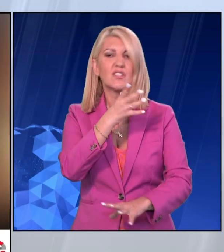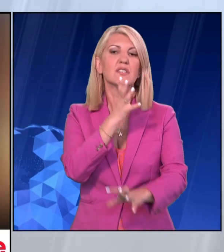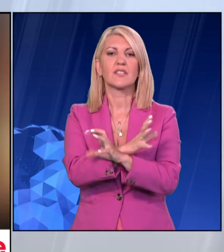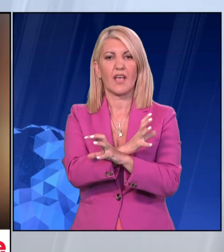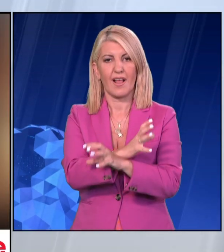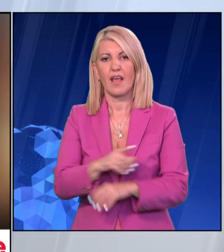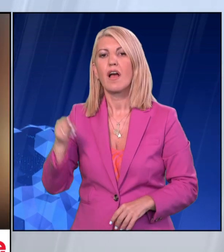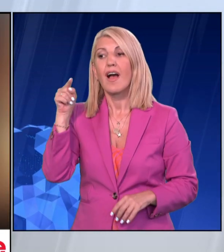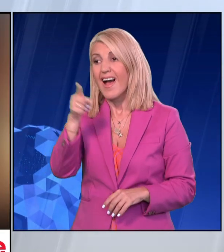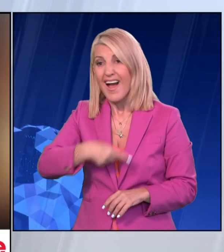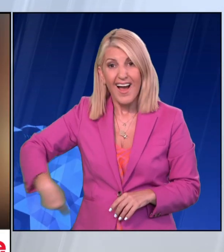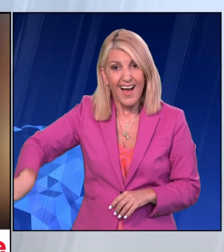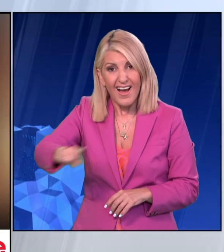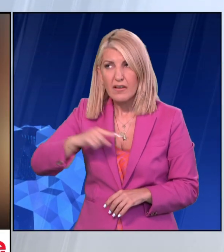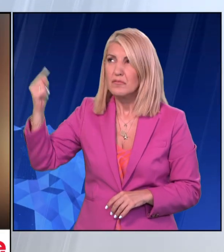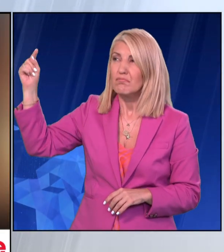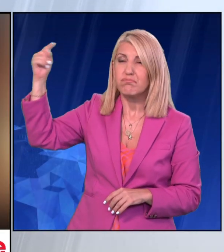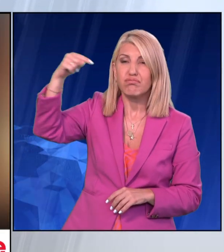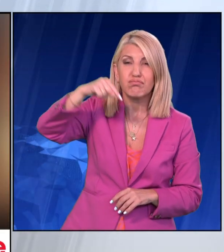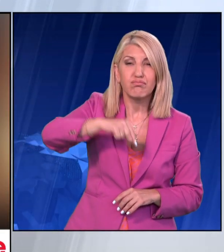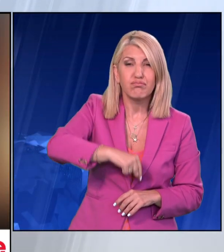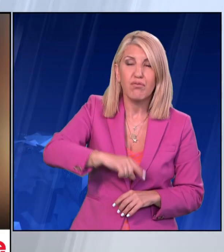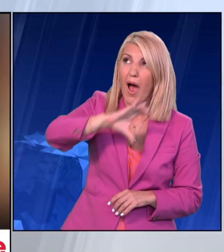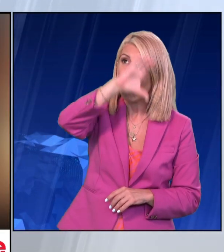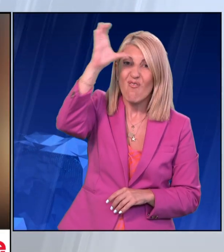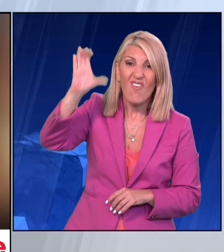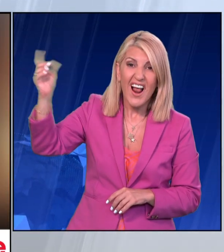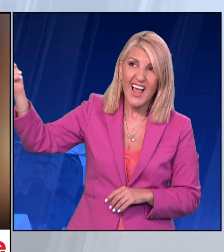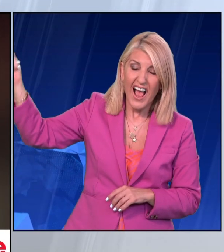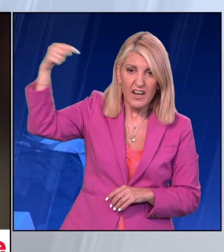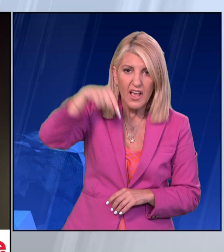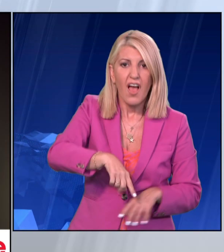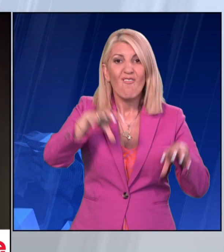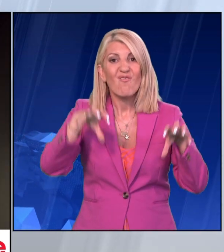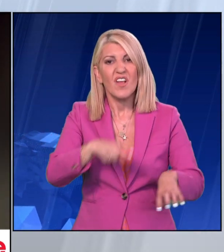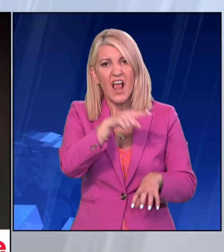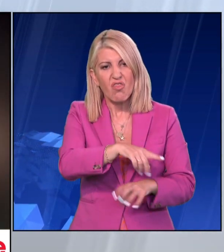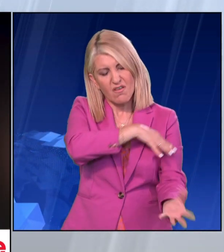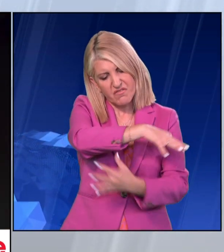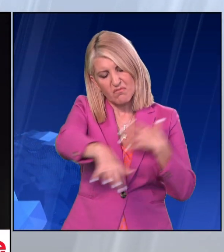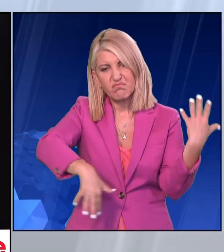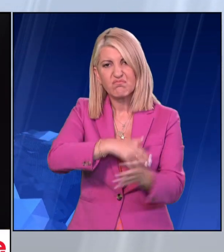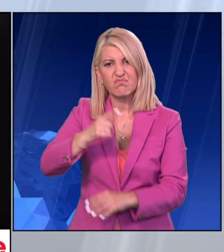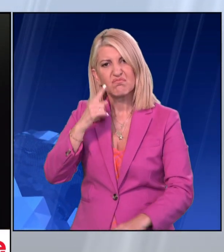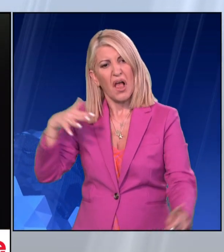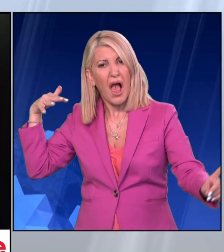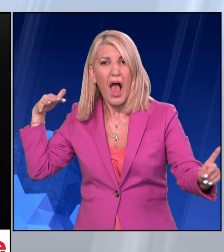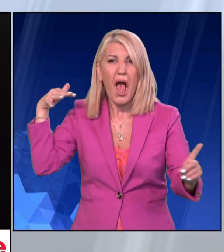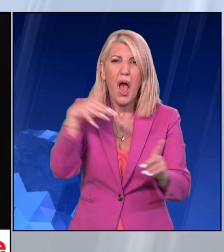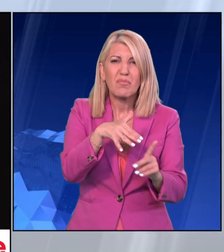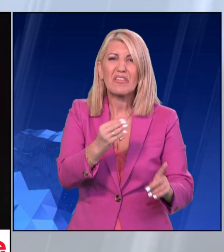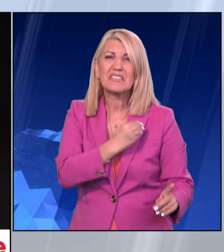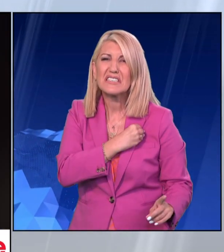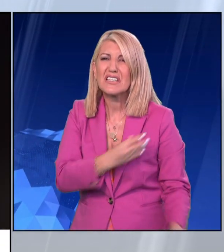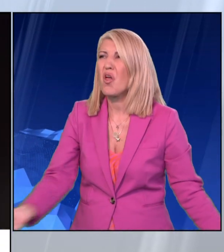Φιλαδέλφεια, εκεί που βρήκε τραγικό θάνατο ο 29χρονος Μιχάλης Κατσουρής. Είναι οι χούλιγκαν που επιτέθηκαν χωρίς έλεος σε